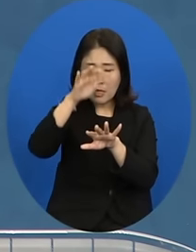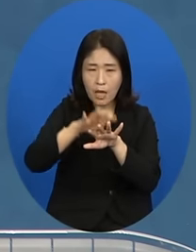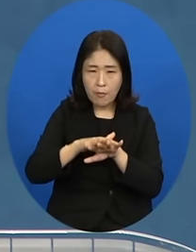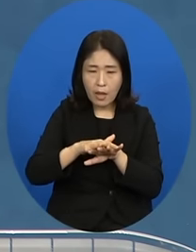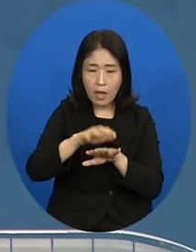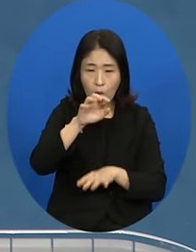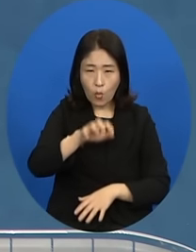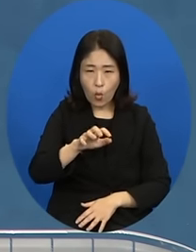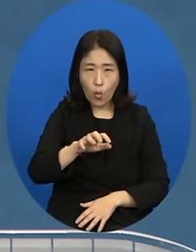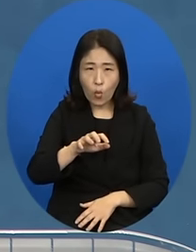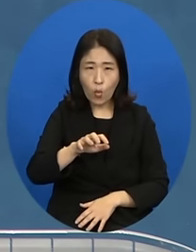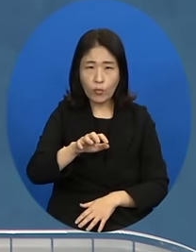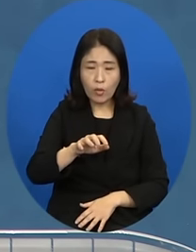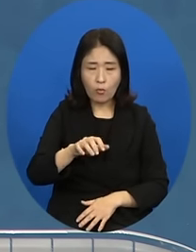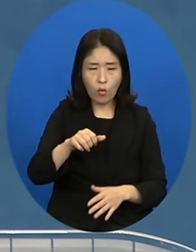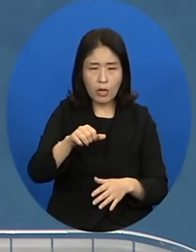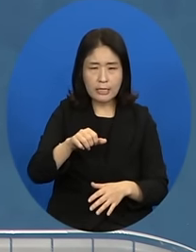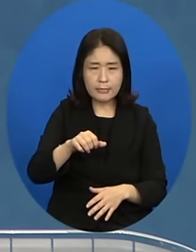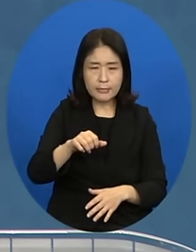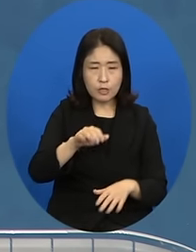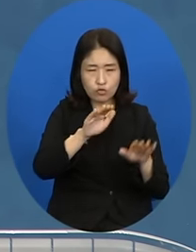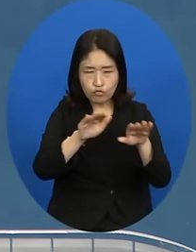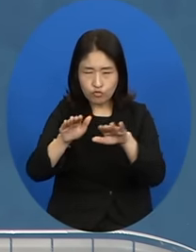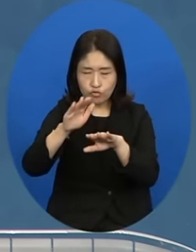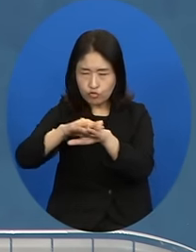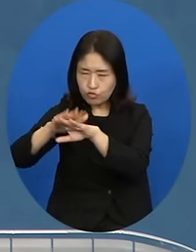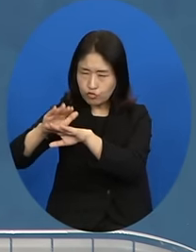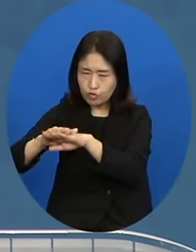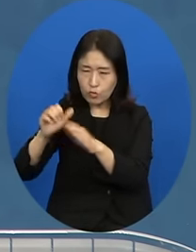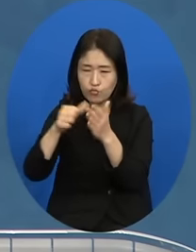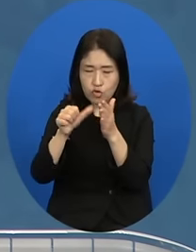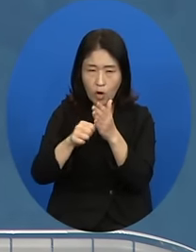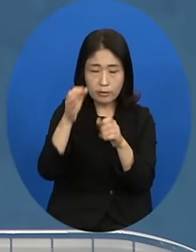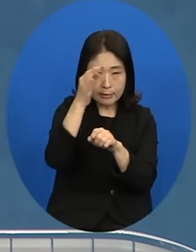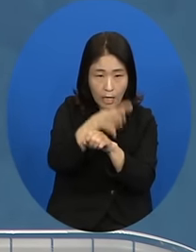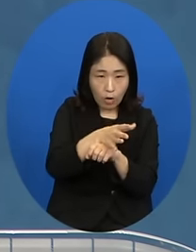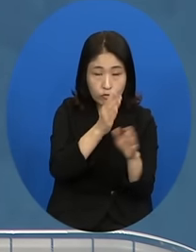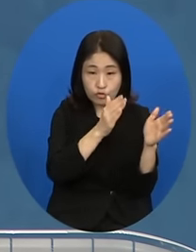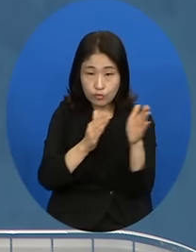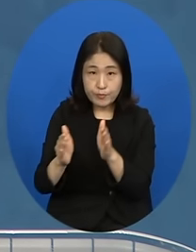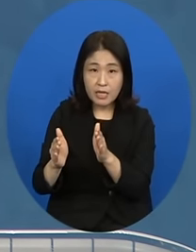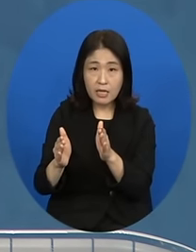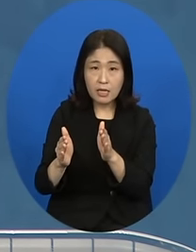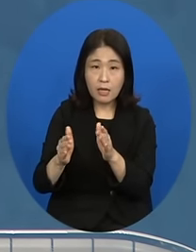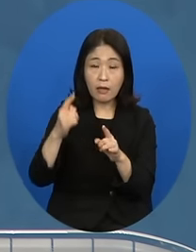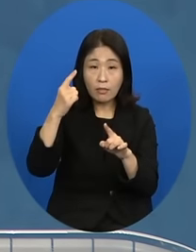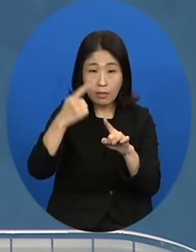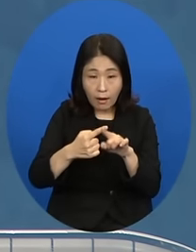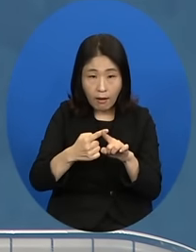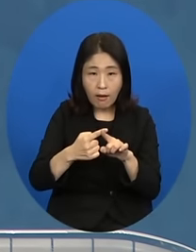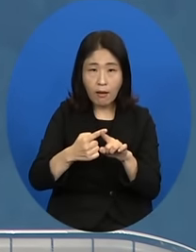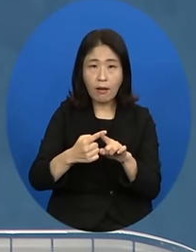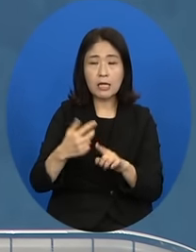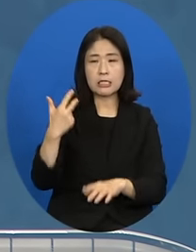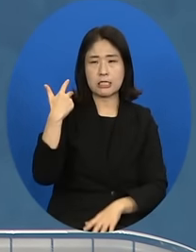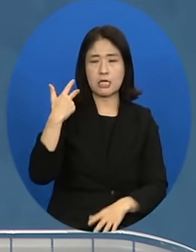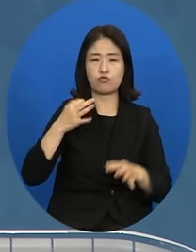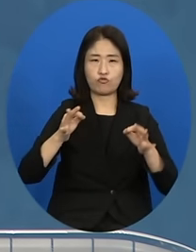그리고 예배 장비를 구입할 준비를 했습니다. 그런데 지난주